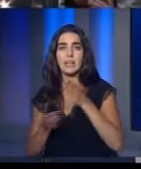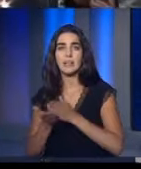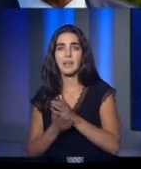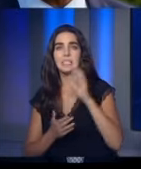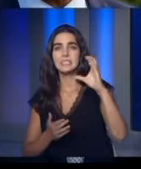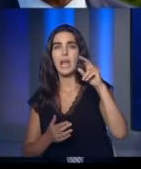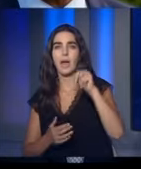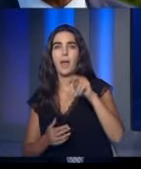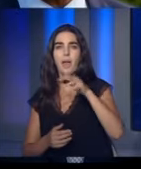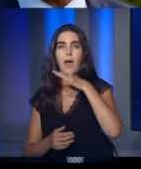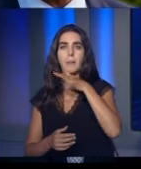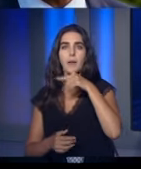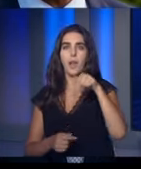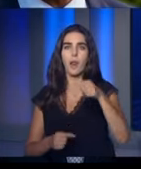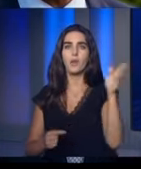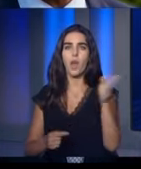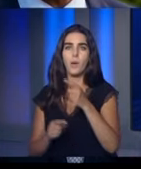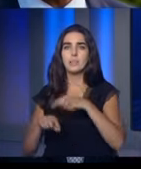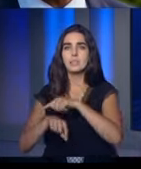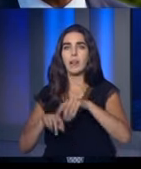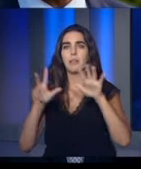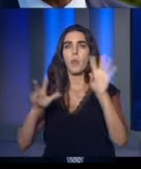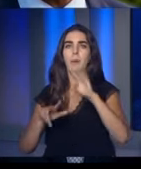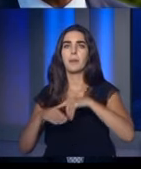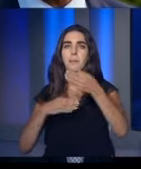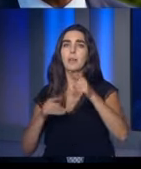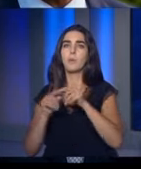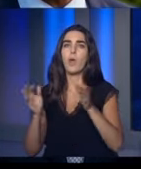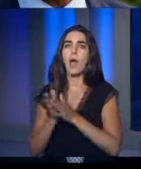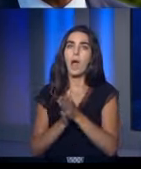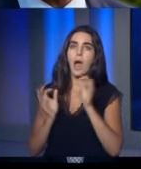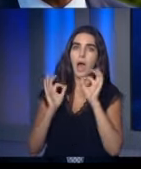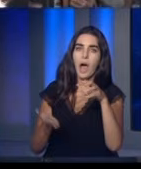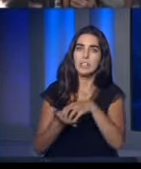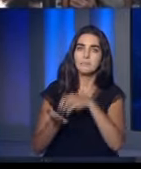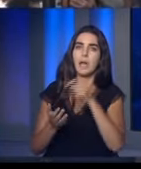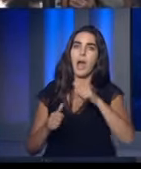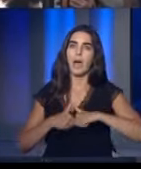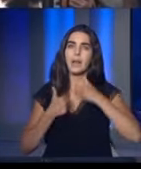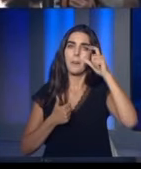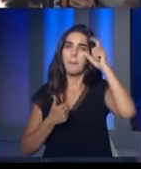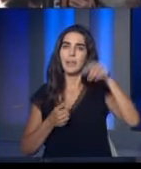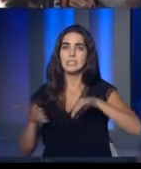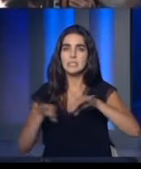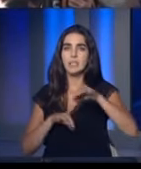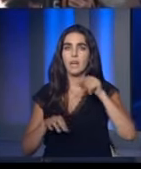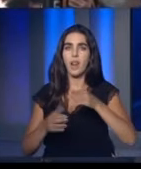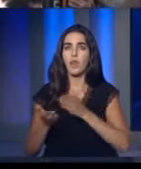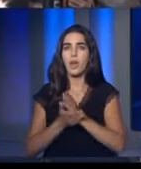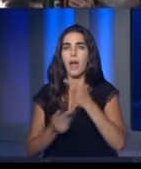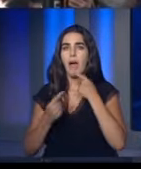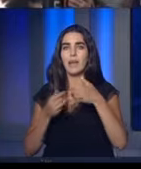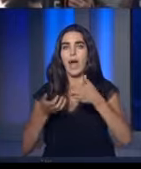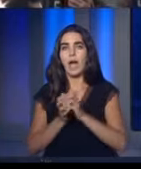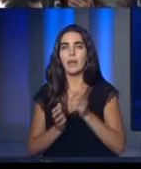شبكة CNN الإخبارية الأمريكية الساعة 48 المقبلة بالحاسمة في حياة بايدن السياسية، حيث من المقرر